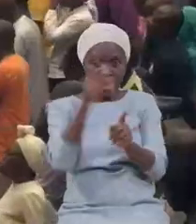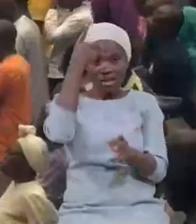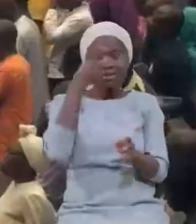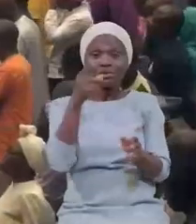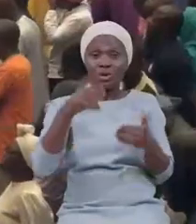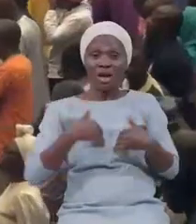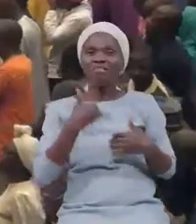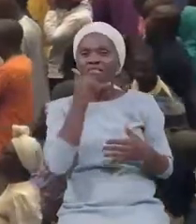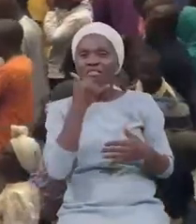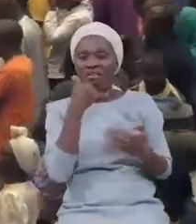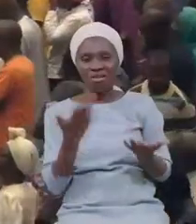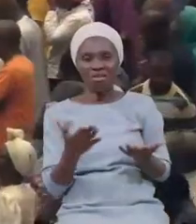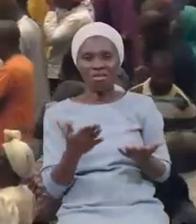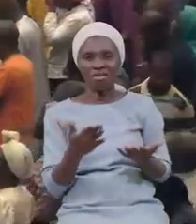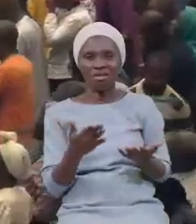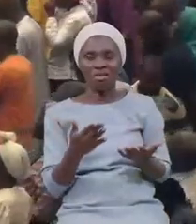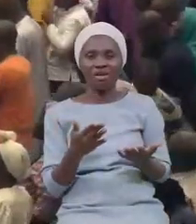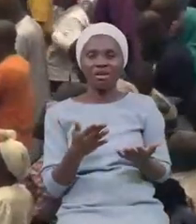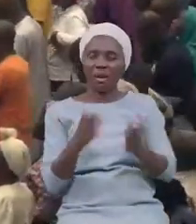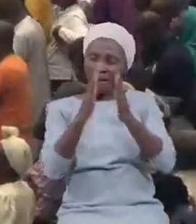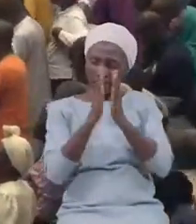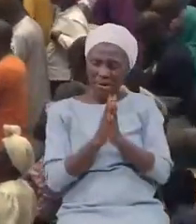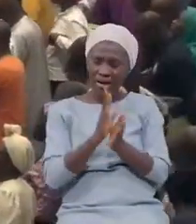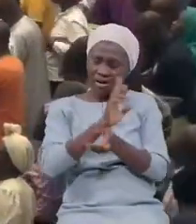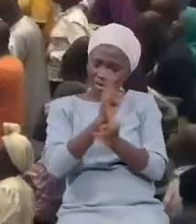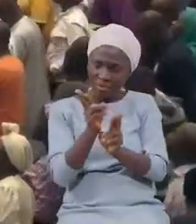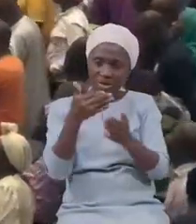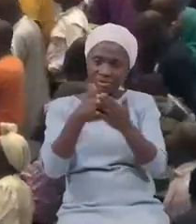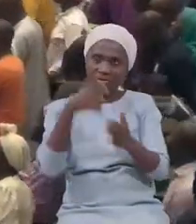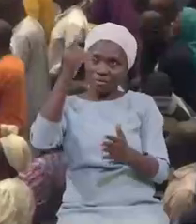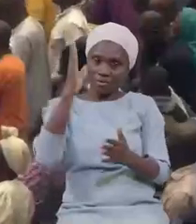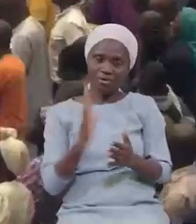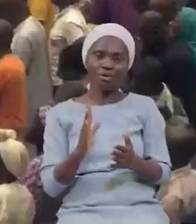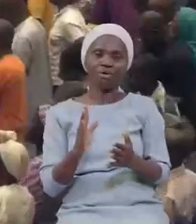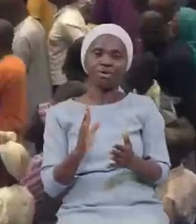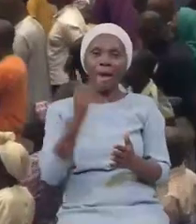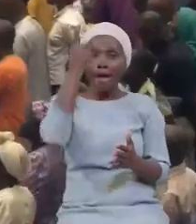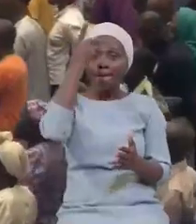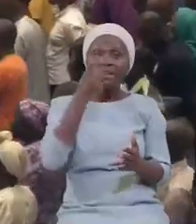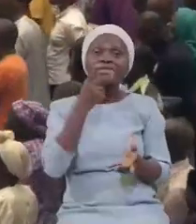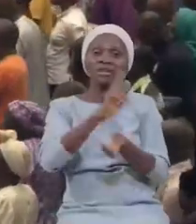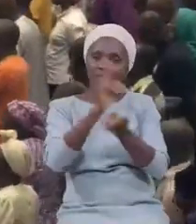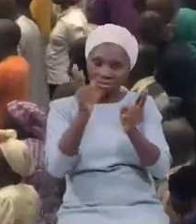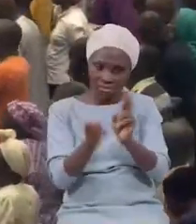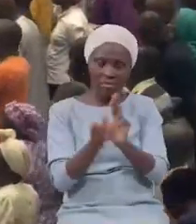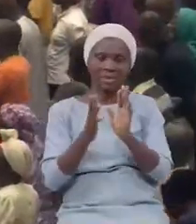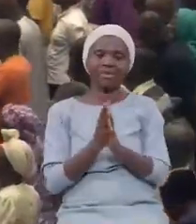Devant vos fils, vos filles, vos enfants. La repentance des parents.